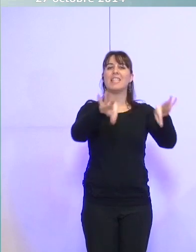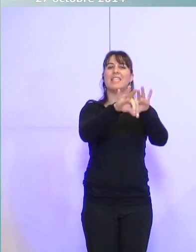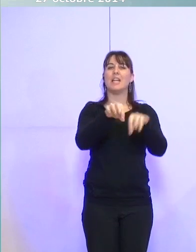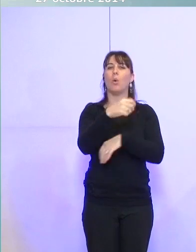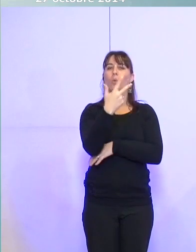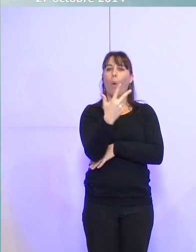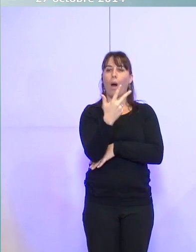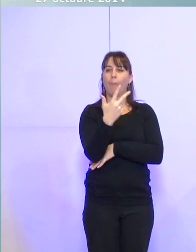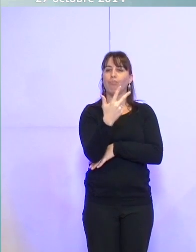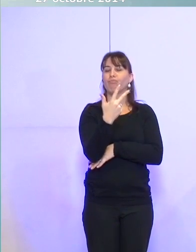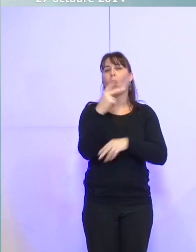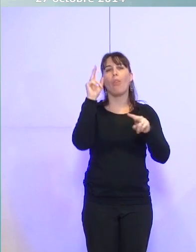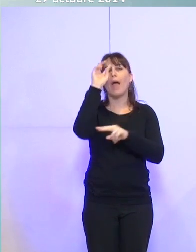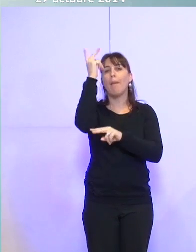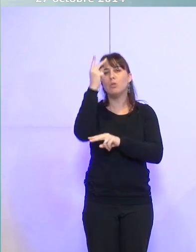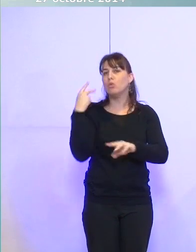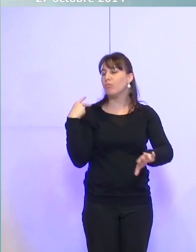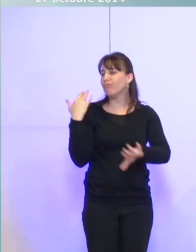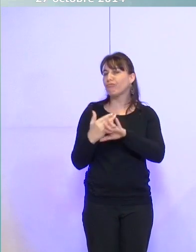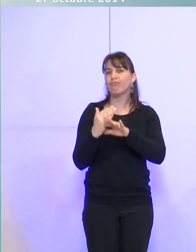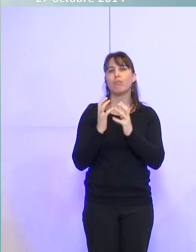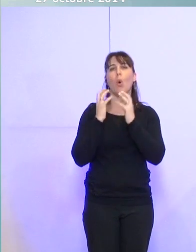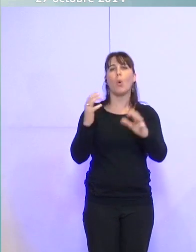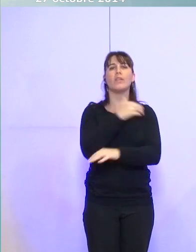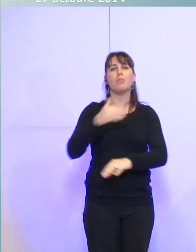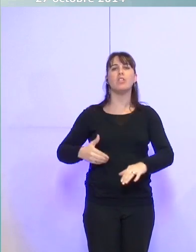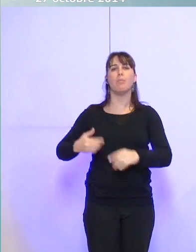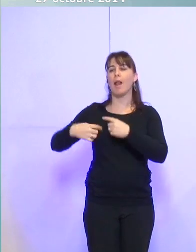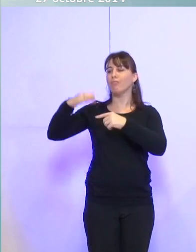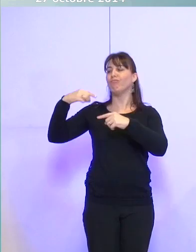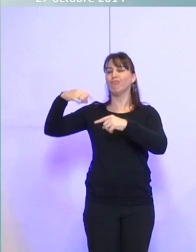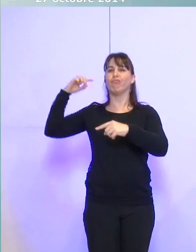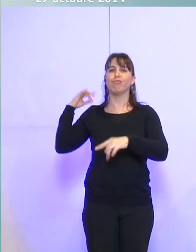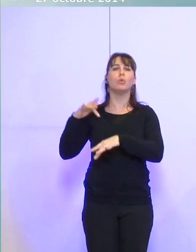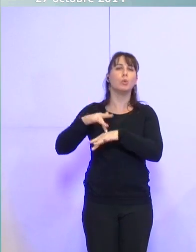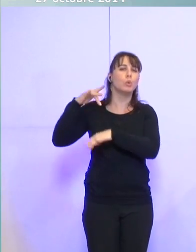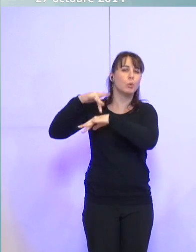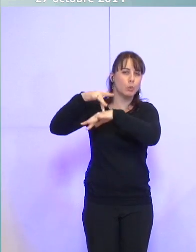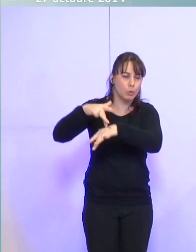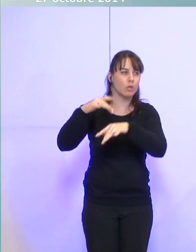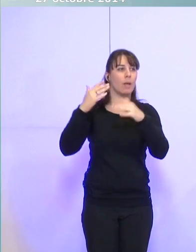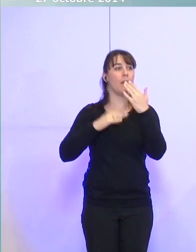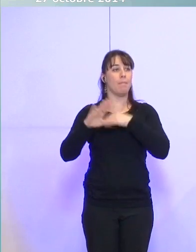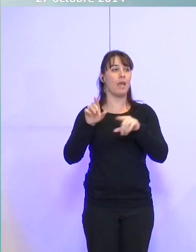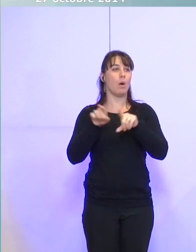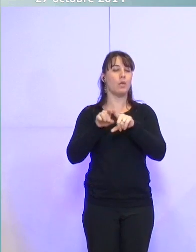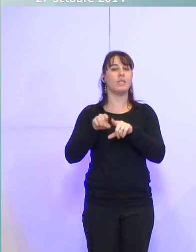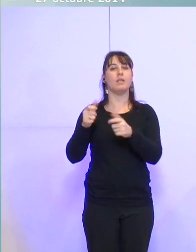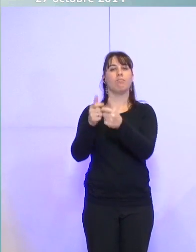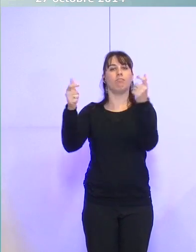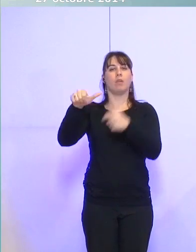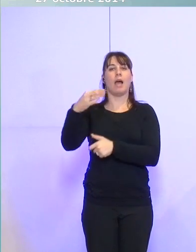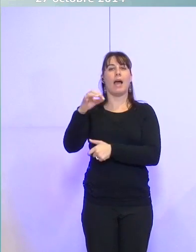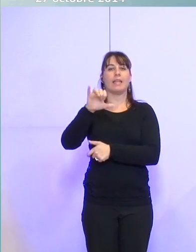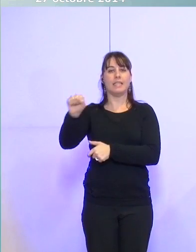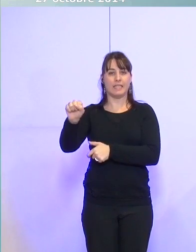fait couramment dans les conseils municipaux précédents. Par contre, il y a aussi une cession à Actis d'un